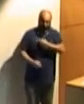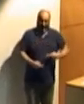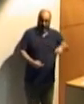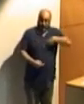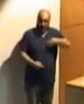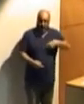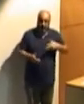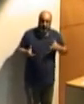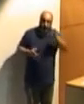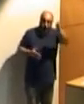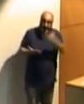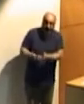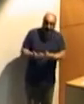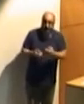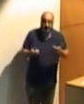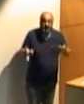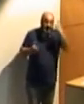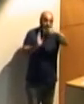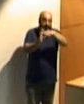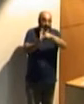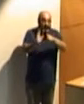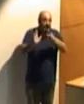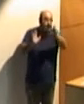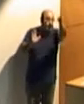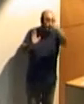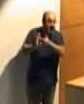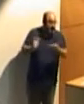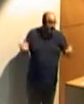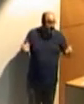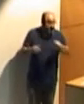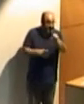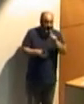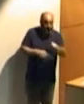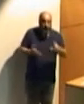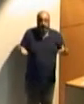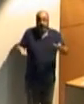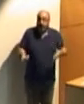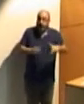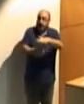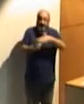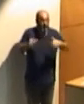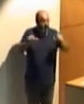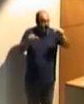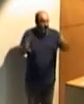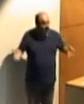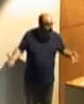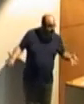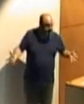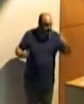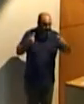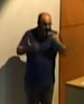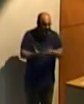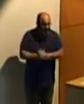d'éthique ce sont des questions qui peuvent advenir assez rapidement dans des sociétés dans notre société contemporaine est ce que j'aimerais